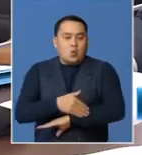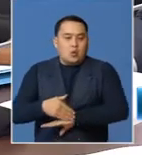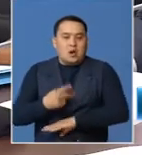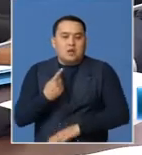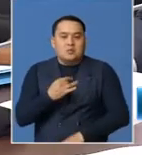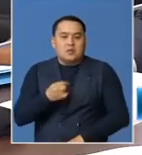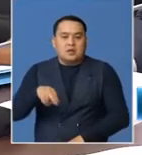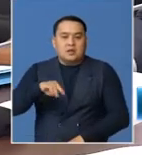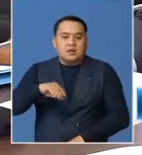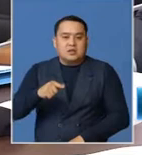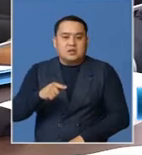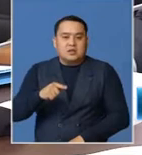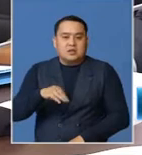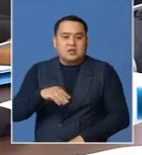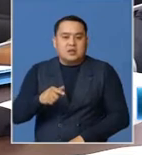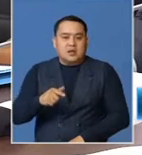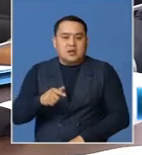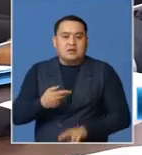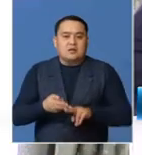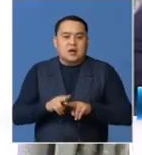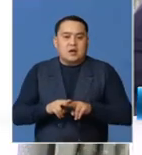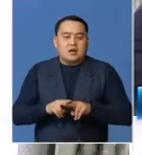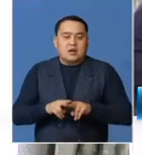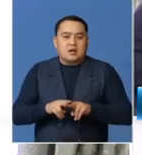1 миллиард 872 миллиона тенге. И на